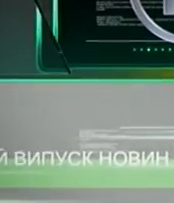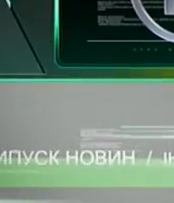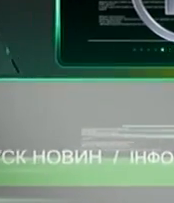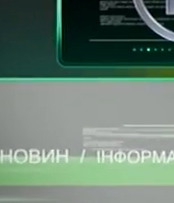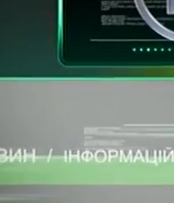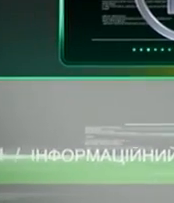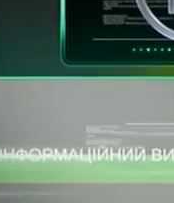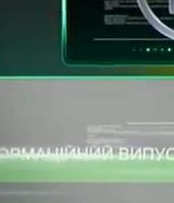Субтитрувальниця Оля Шор